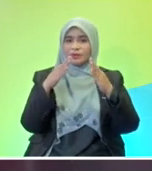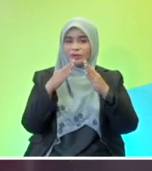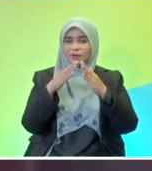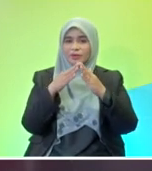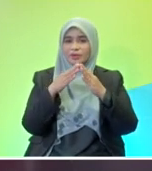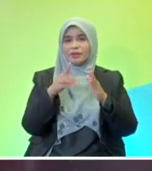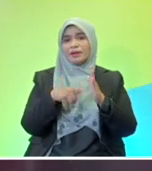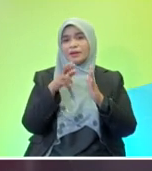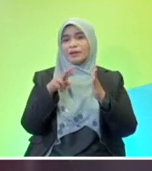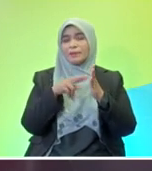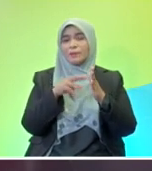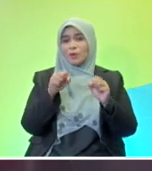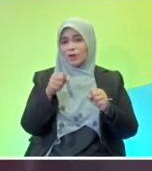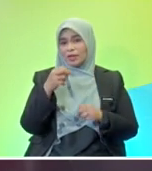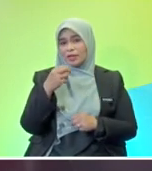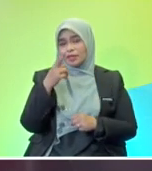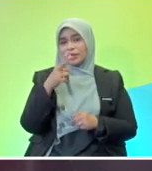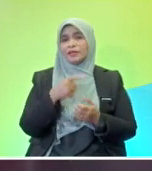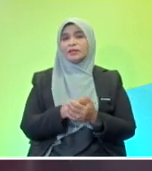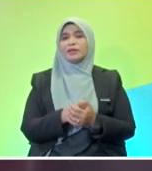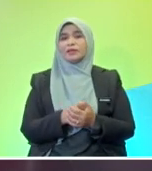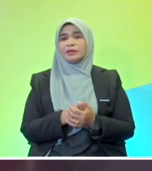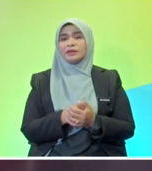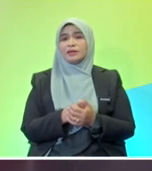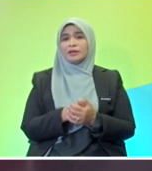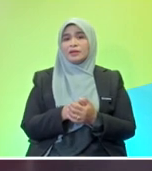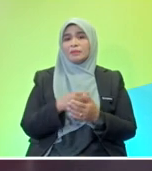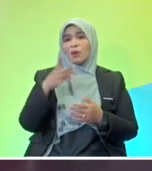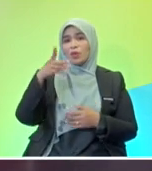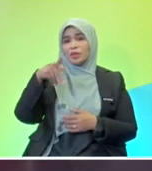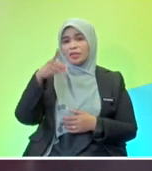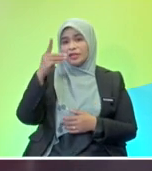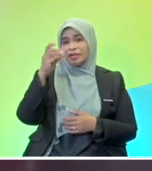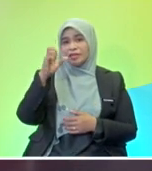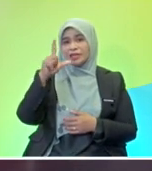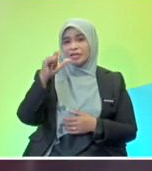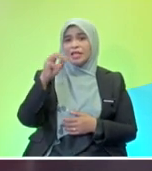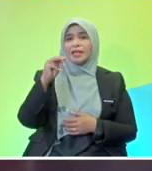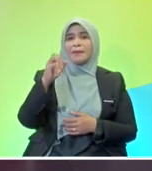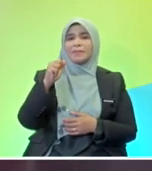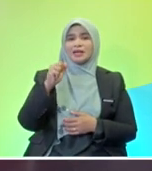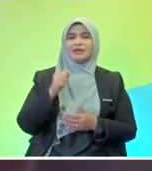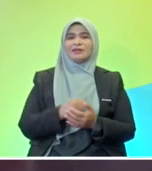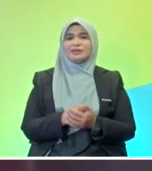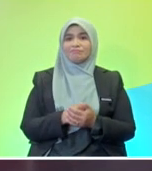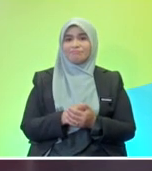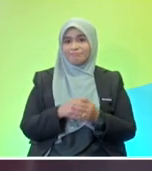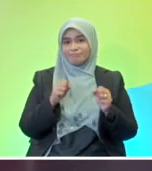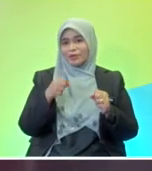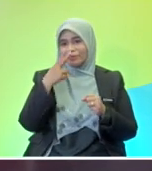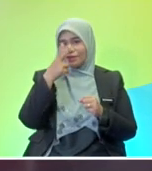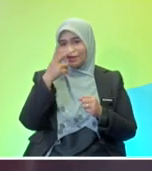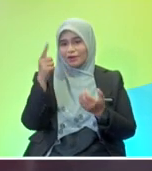lebih rujukan, bolehlah layari di laman web Portal Delima. Okey, baiklah cikgu. Dengar tu, jangan lupa untuk